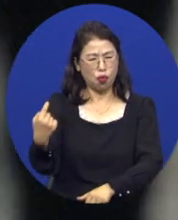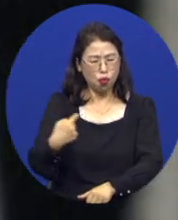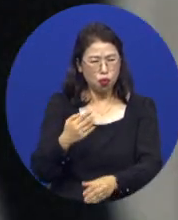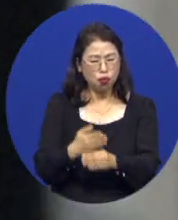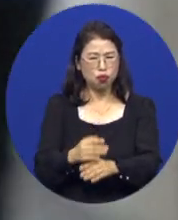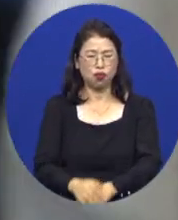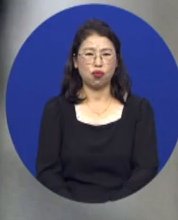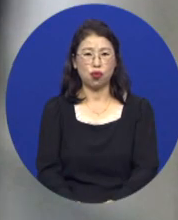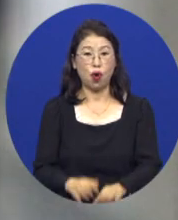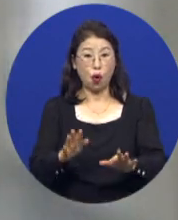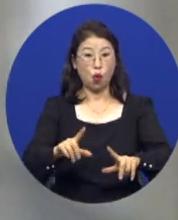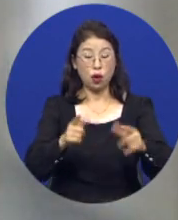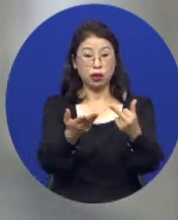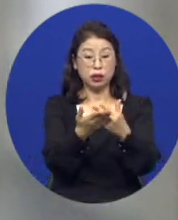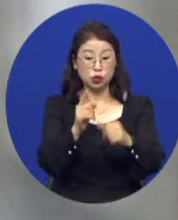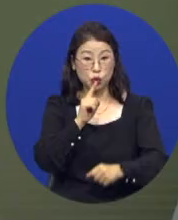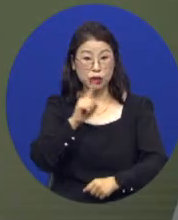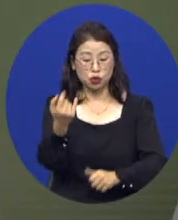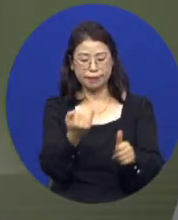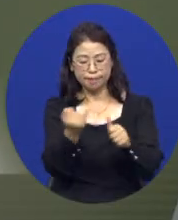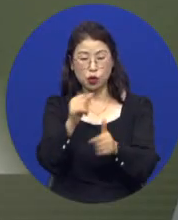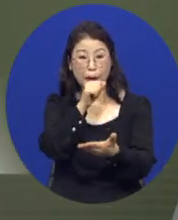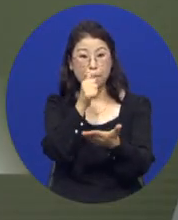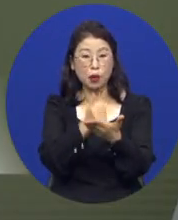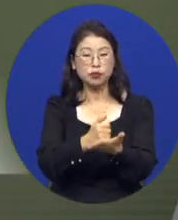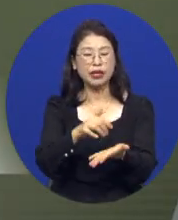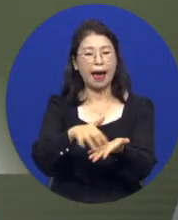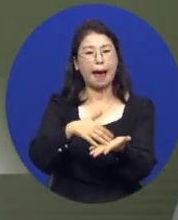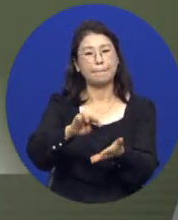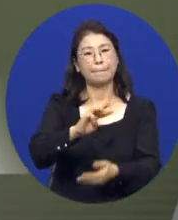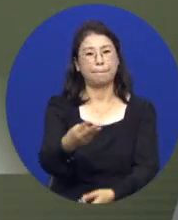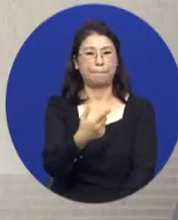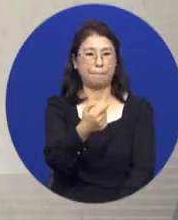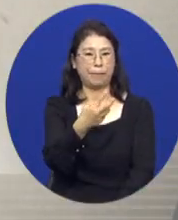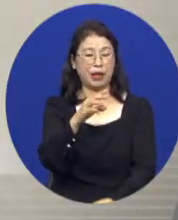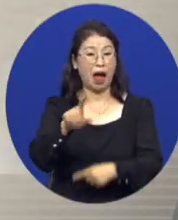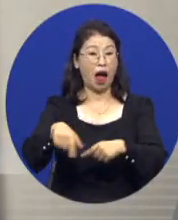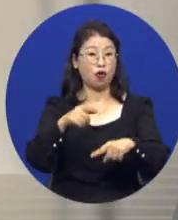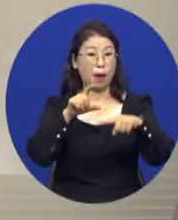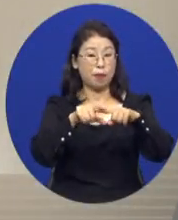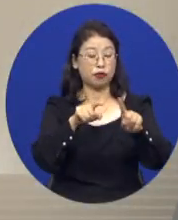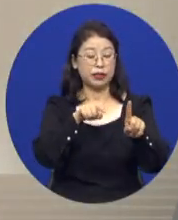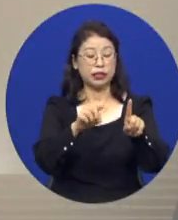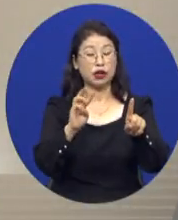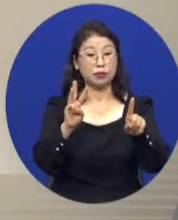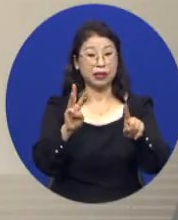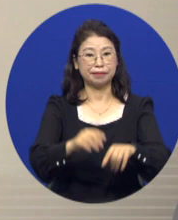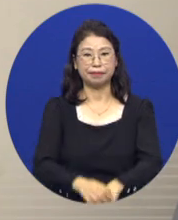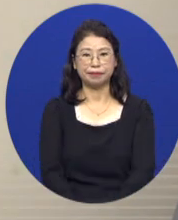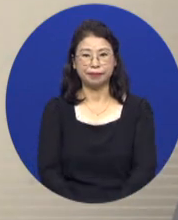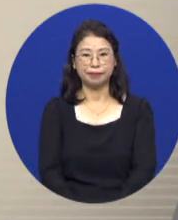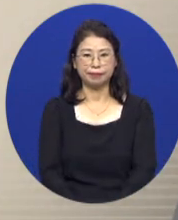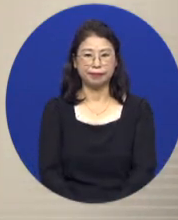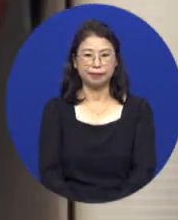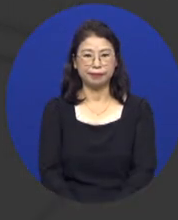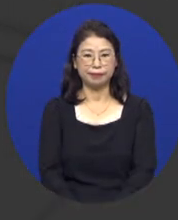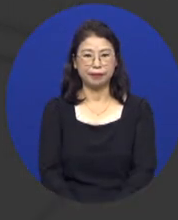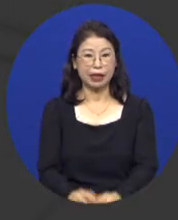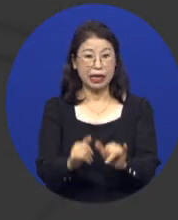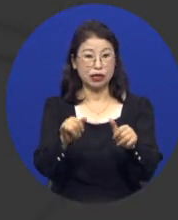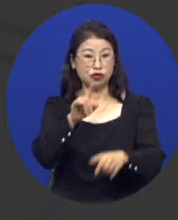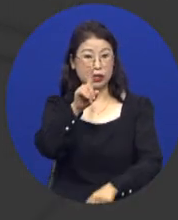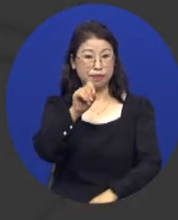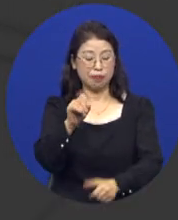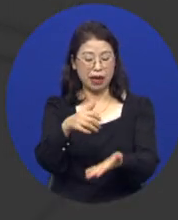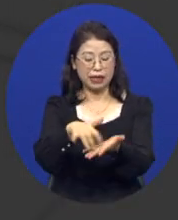올들어 제주에서 신고된 스토킹 범죄는 363건 하루 평균 1.3 건이었습니다 인구